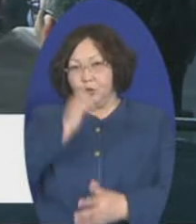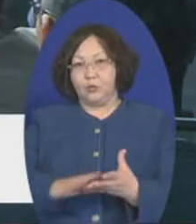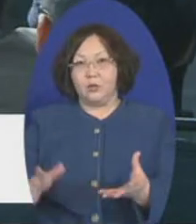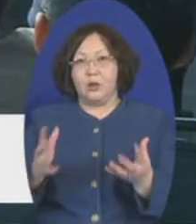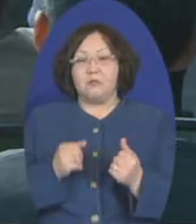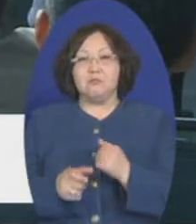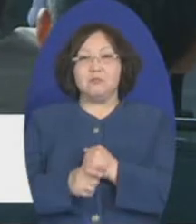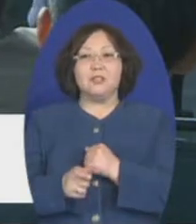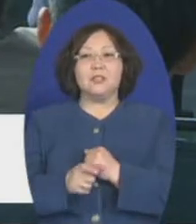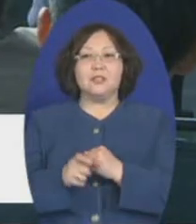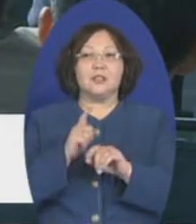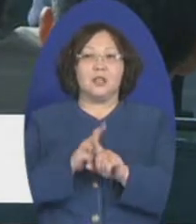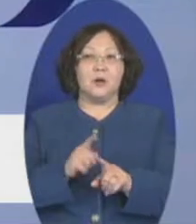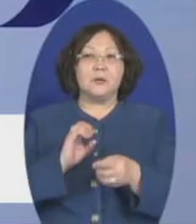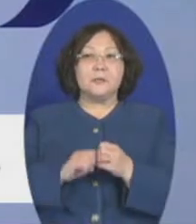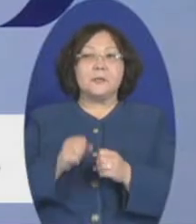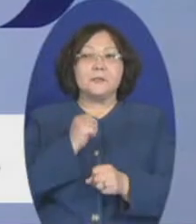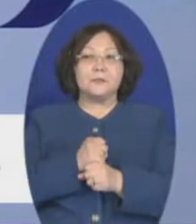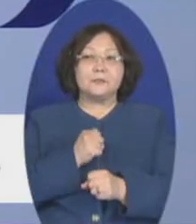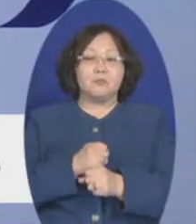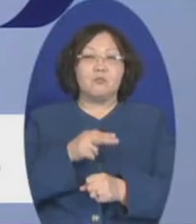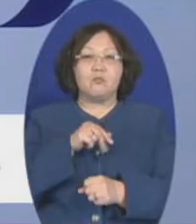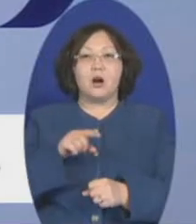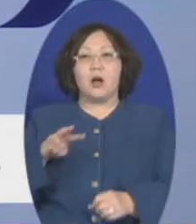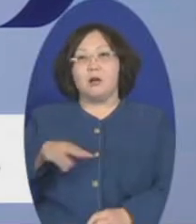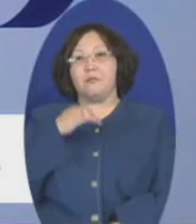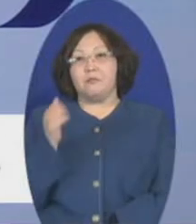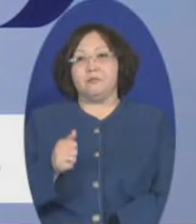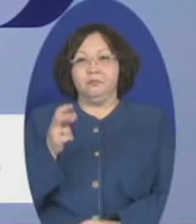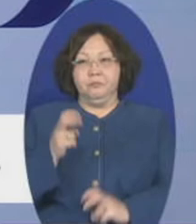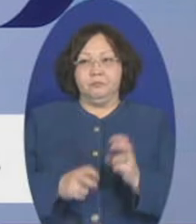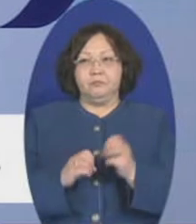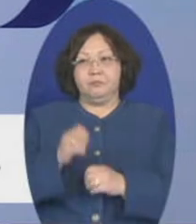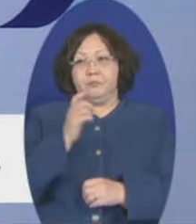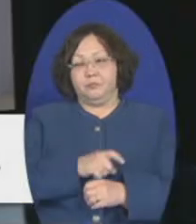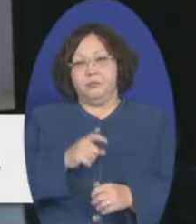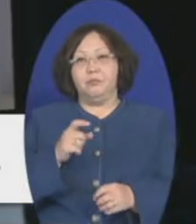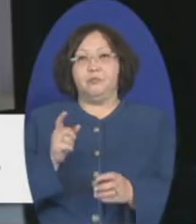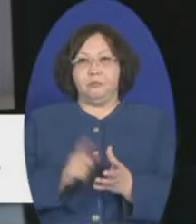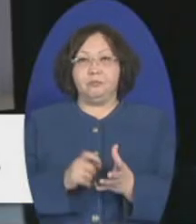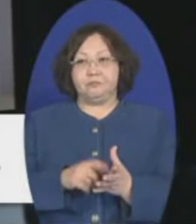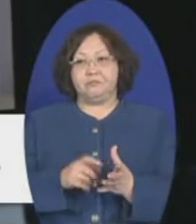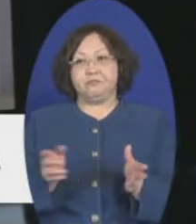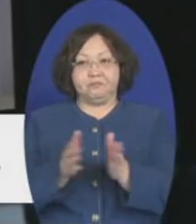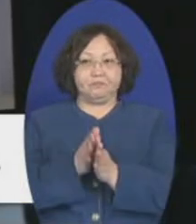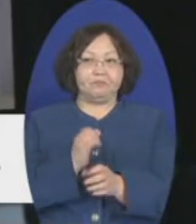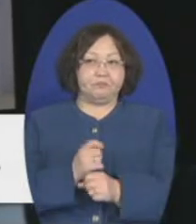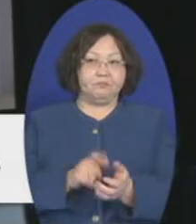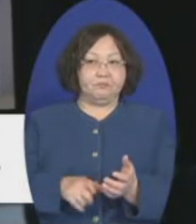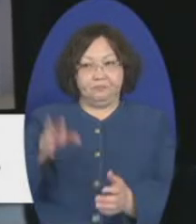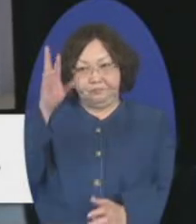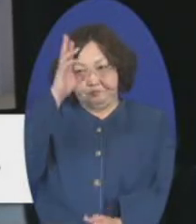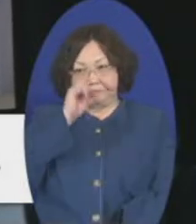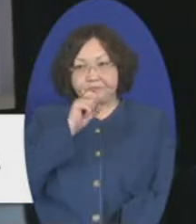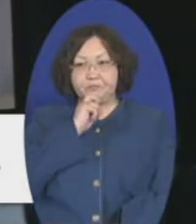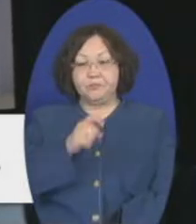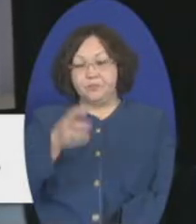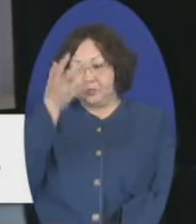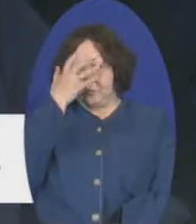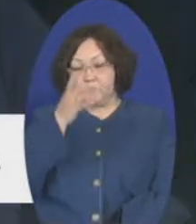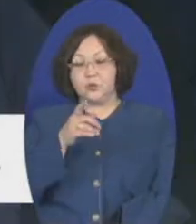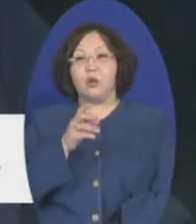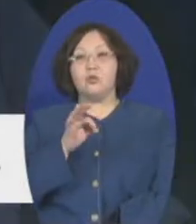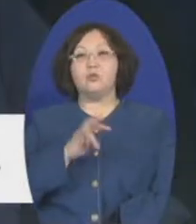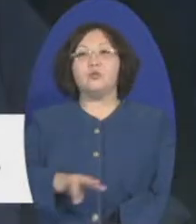авалтыг мэрэгжлийн түвшинд гаргаж иглэлт програм хангамж үйлдвэрлэгч нарын оролцоо чухал гэдгийг яамны сайд онцоллоо. Төрийн болон орон нутгийн өмч